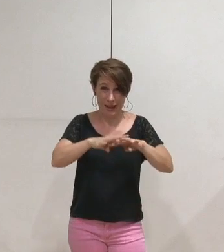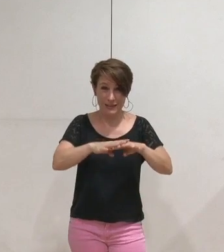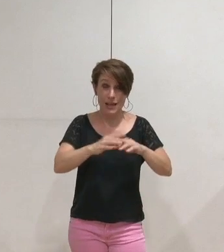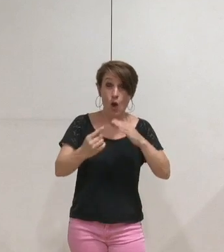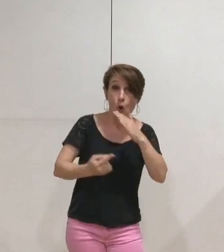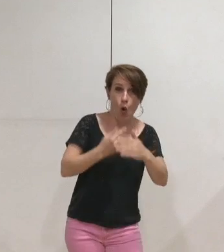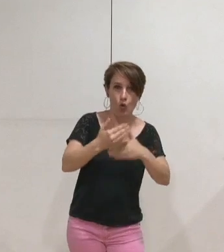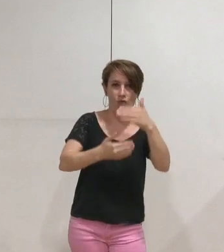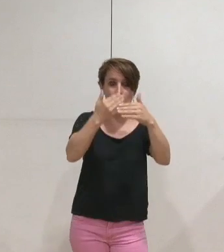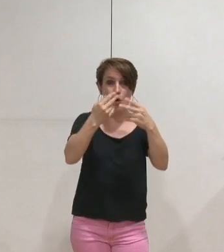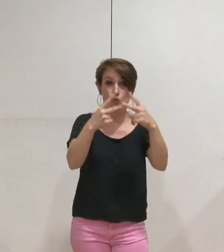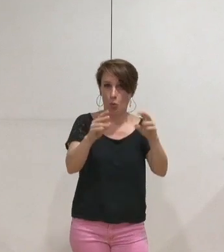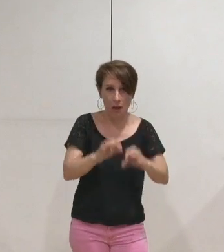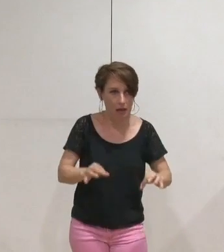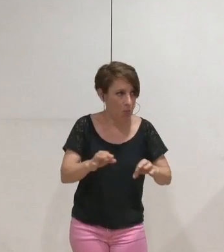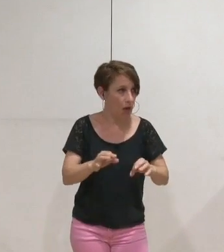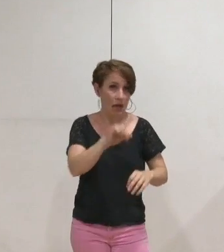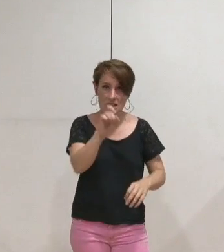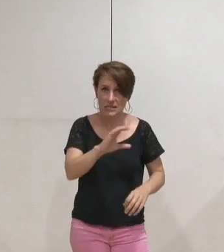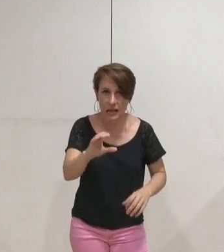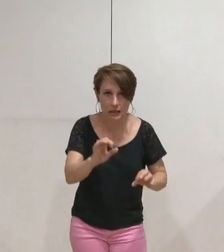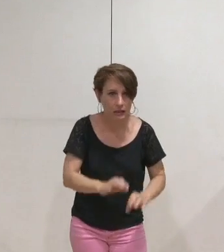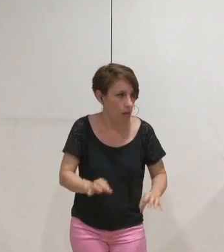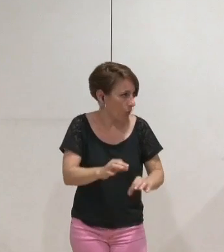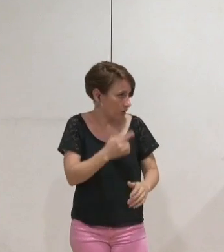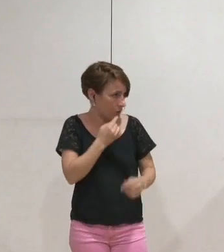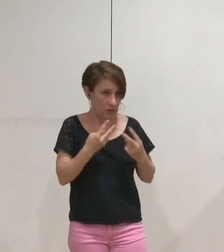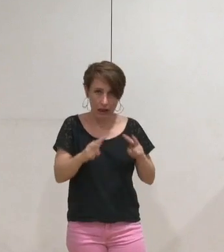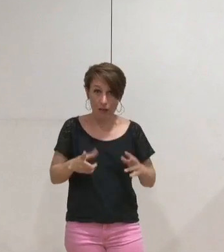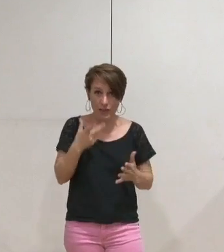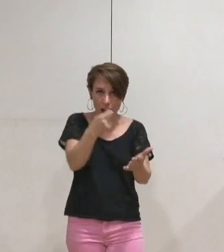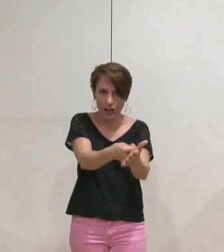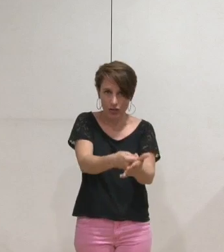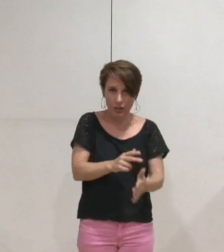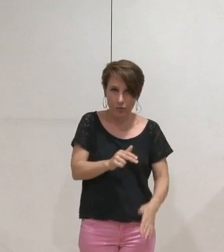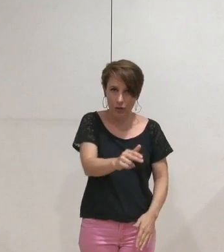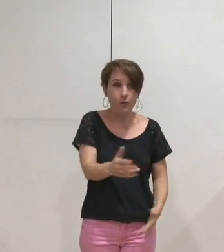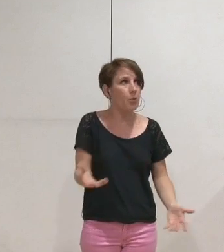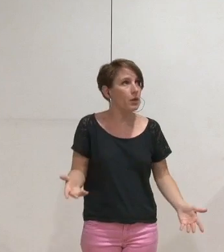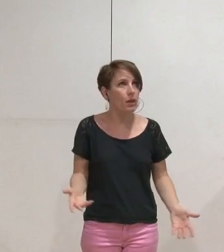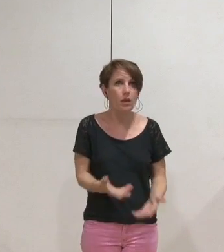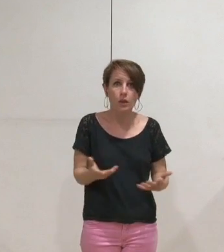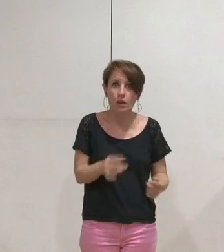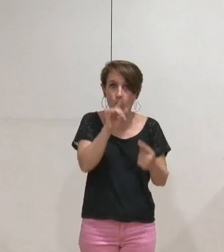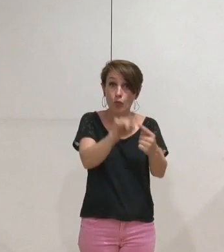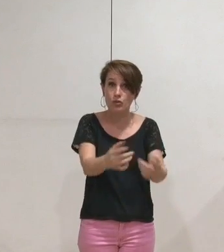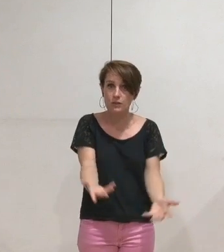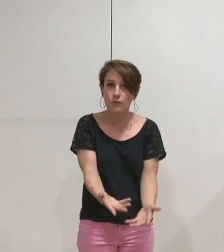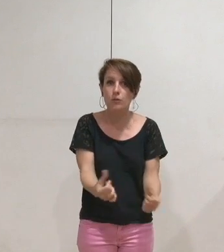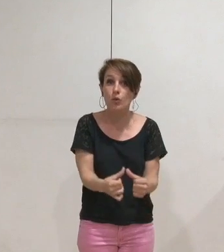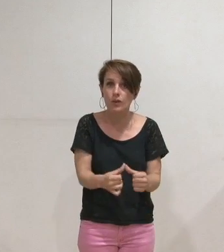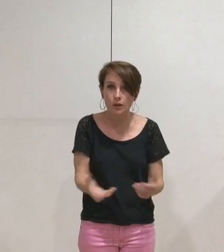donc quel est le projet d'urbanisme que soutend cette achat par la ville de céinement